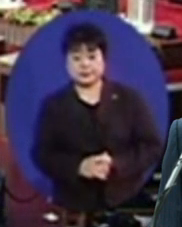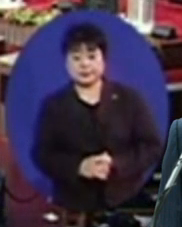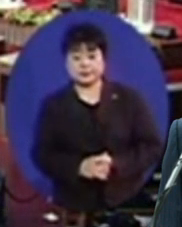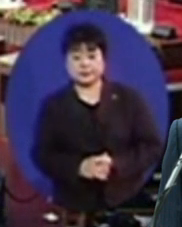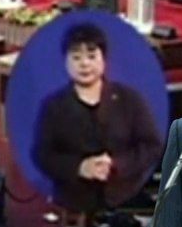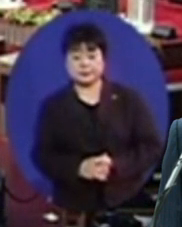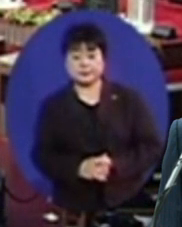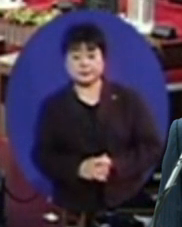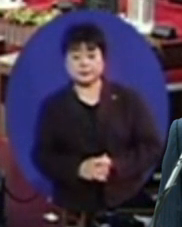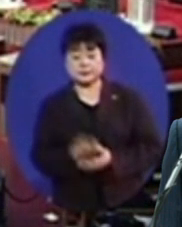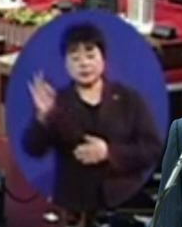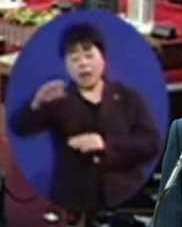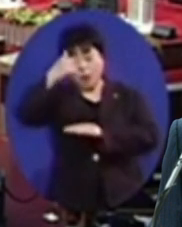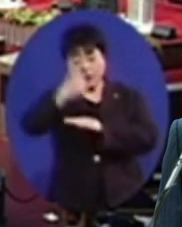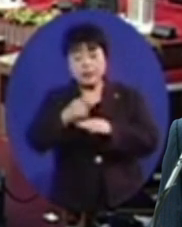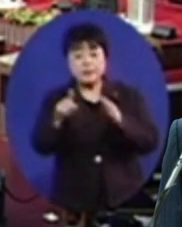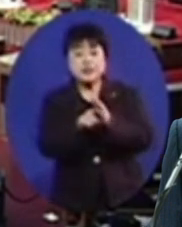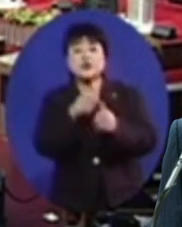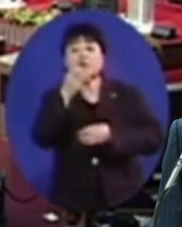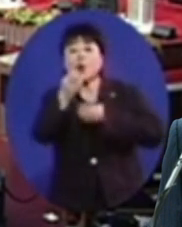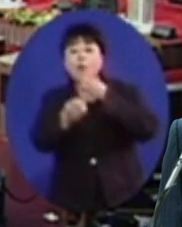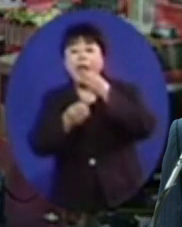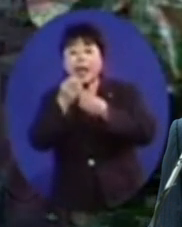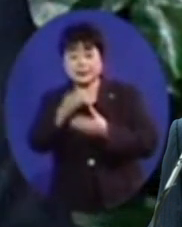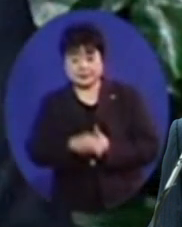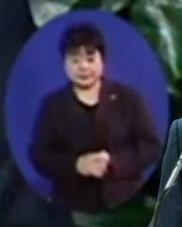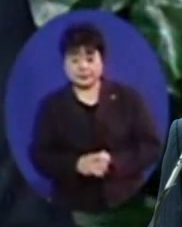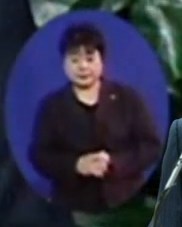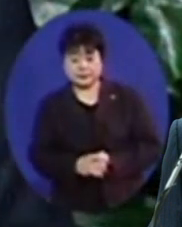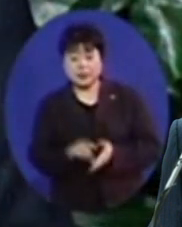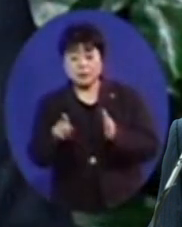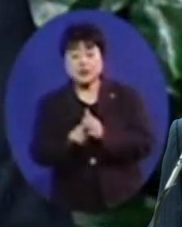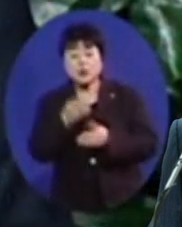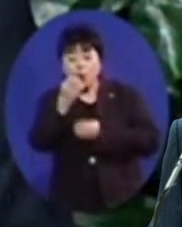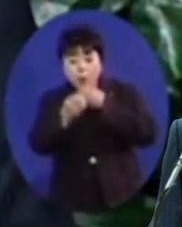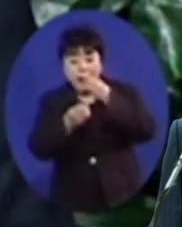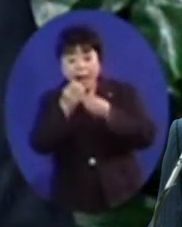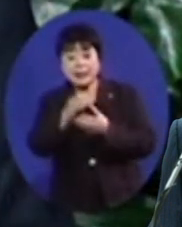이 다윗의 신앙 고백입니다. 우리가 신앙 고백을